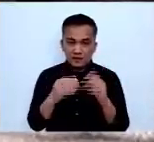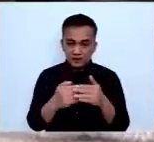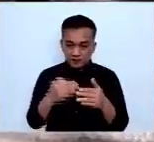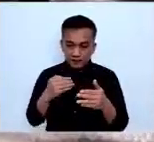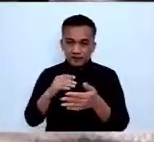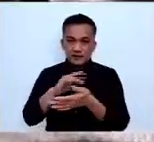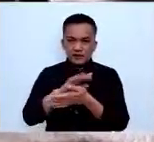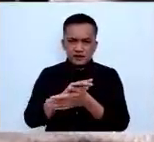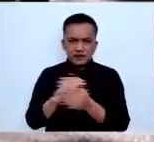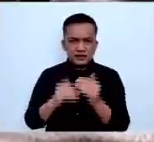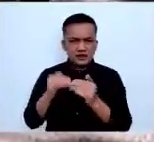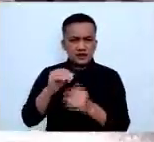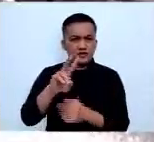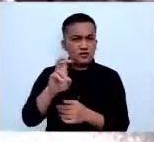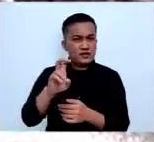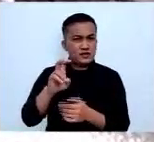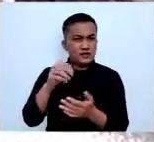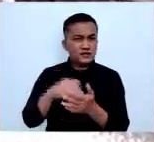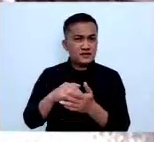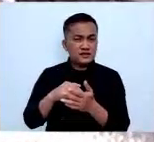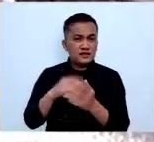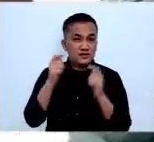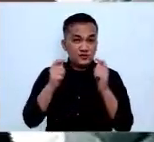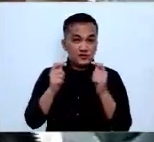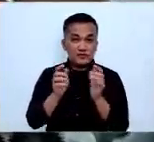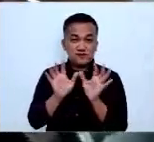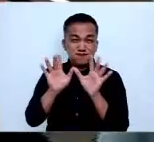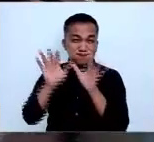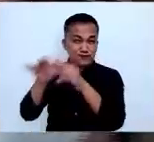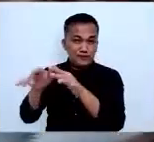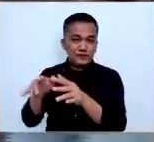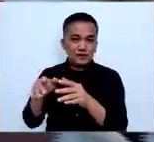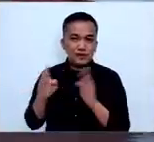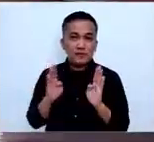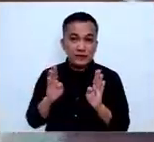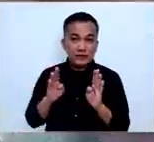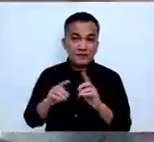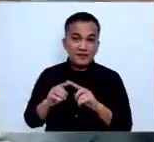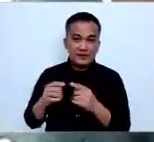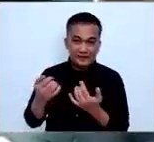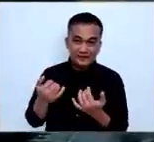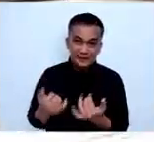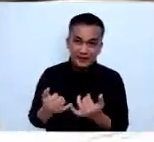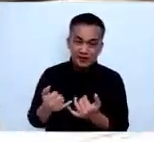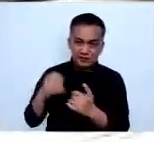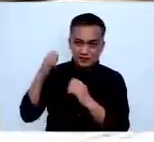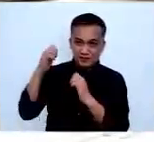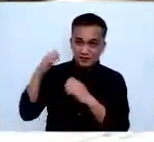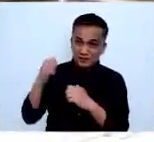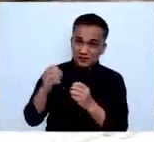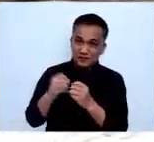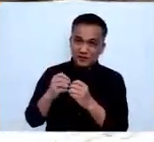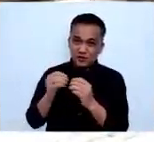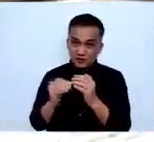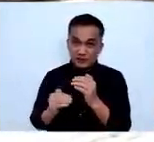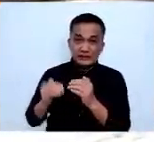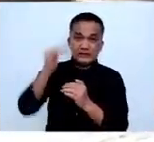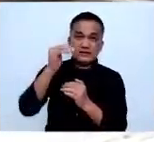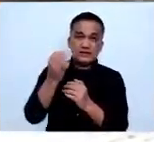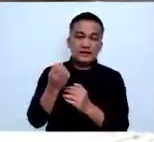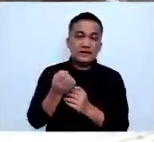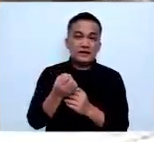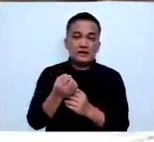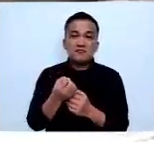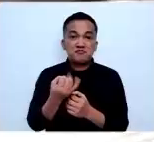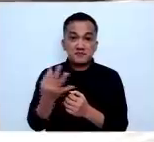mahigit 200,000 turista ang dumarayo sa Baguio. Pero inaasahan nilang mas marami pa rito ang bibisita